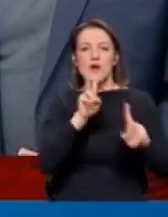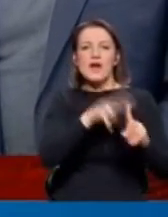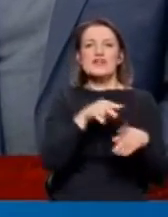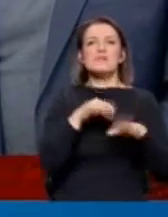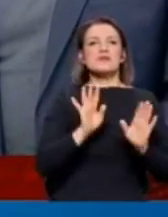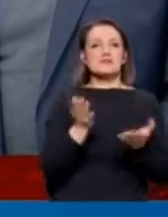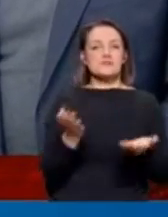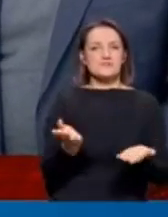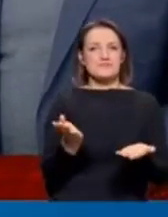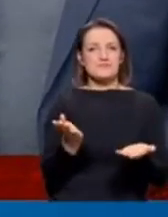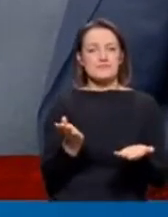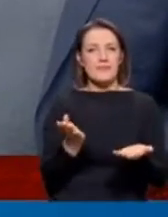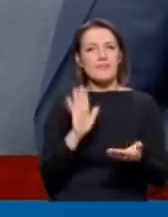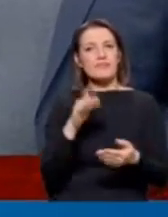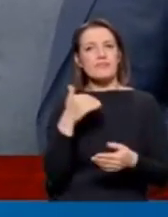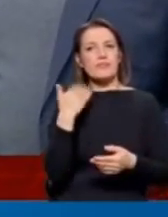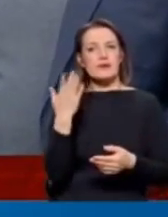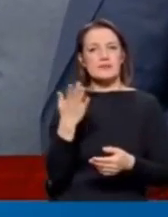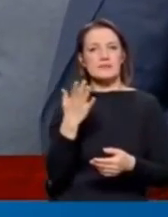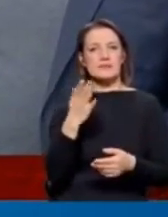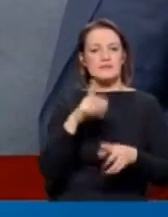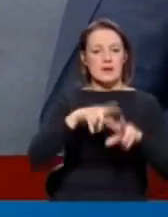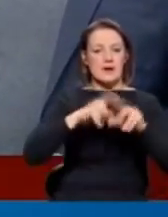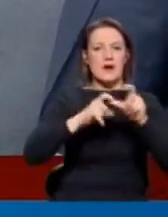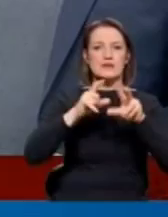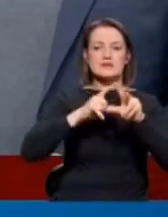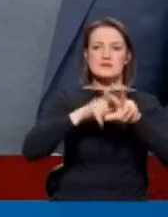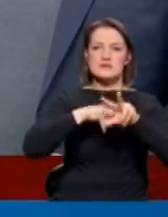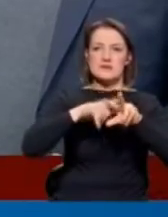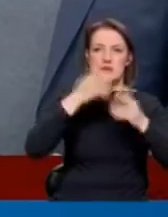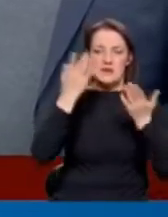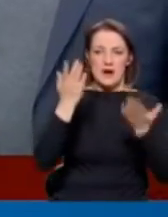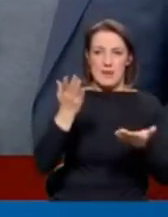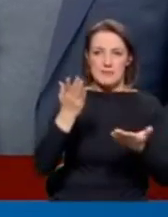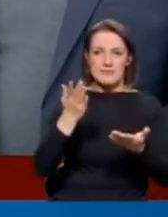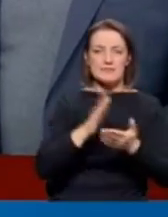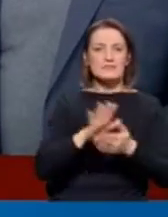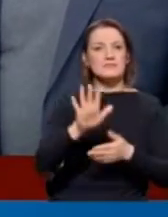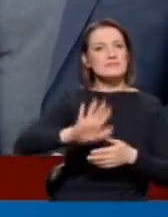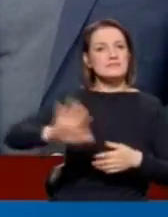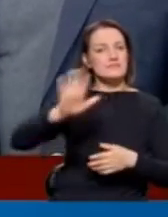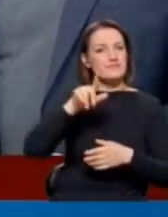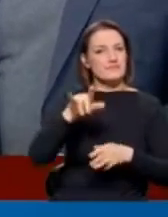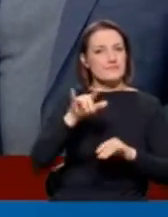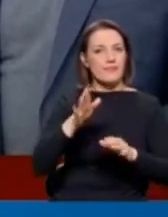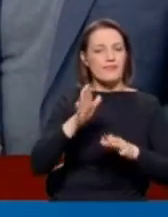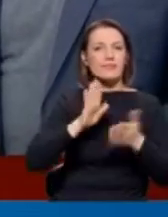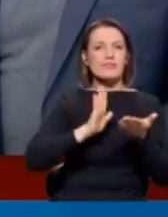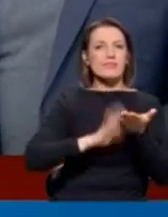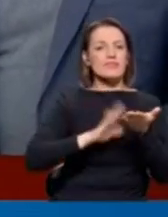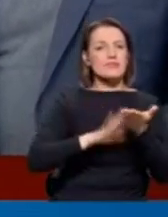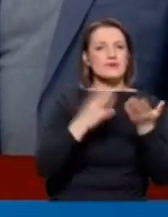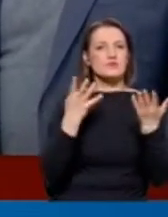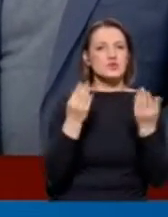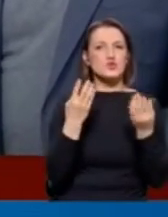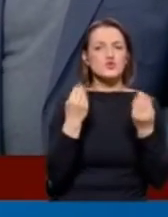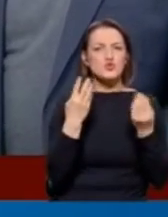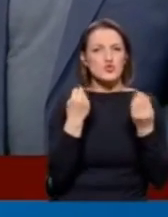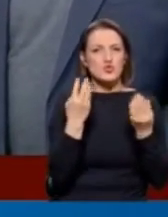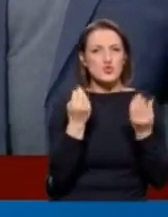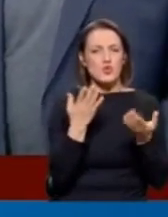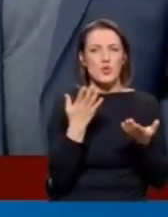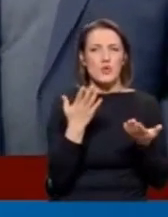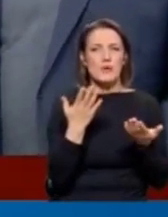sıkıntıları var ey öbür tarafta Asya Kafkaslar oralardan şekilde şey yapıyor elinde çok hangi